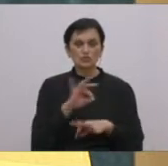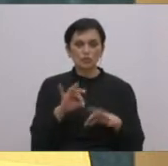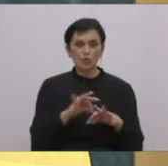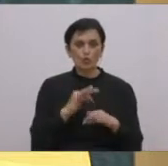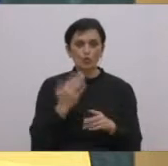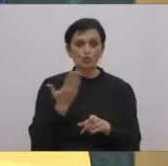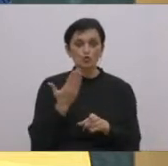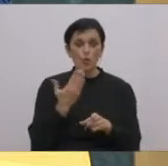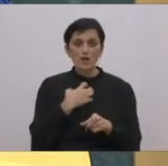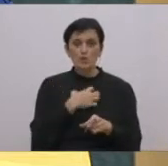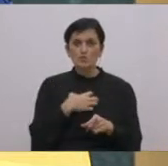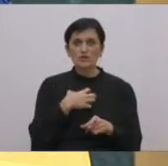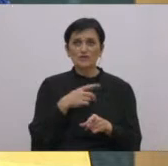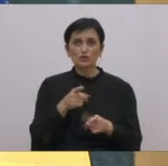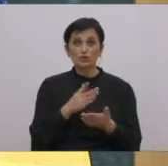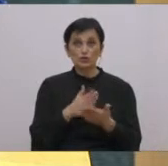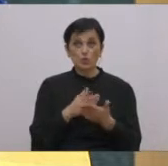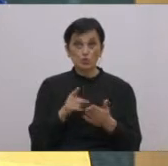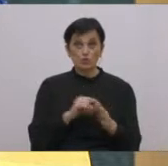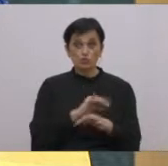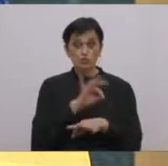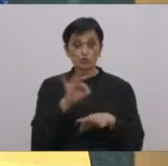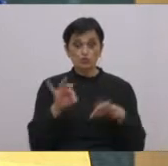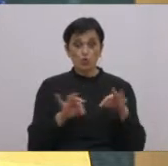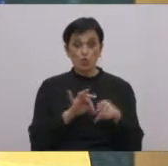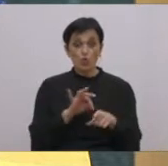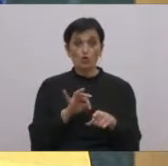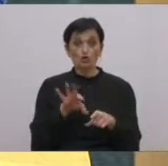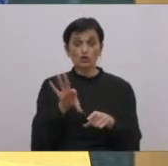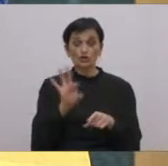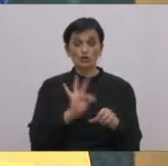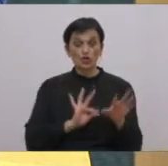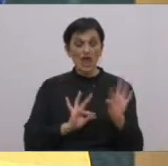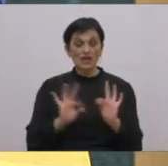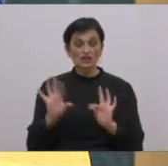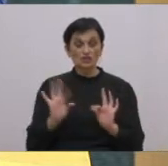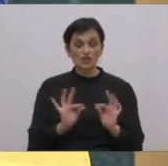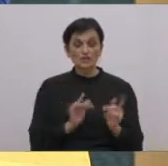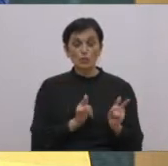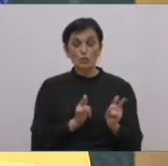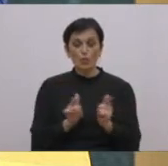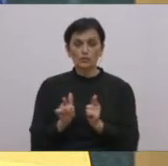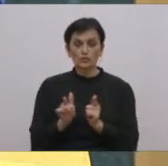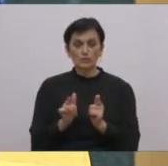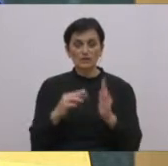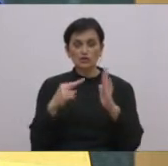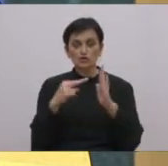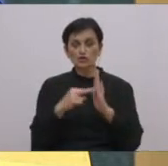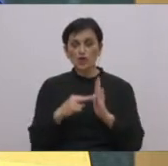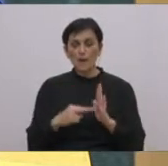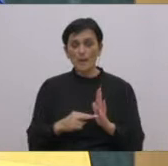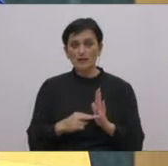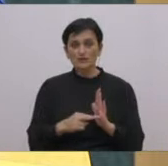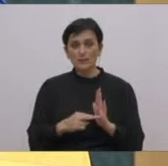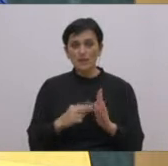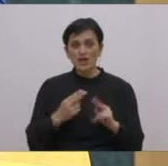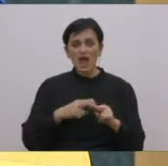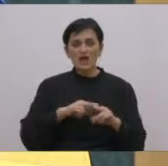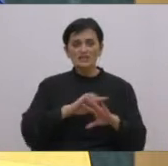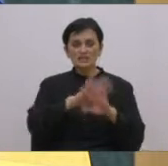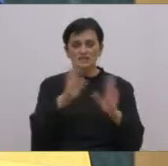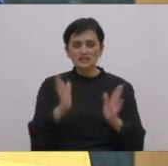რომელთა მნიშვნელოვანია, რომ აღნიშნული პროექტების შერჩევა, მომზადება, შეფასება, ეს